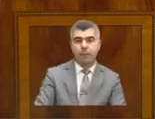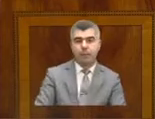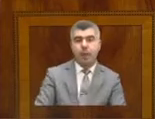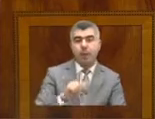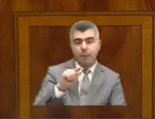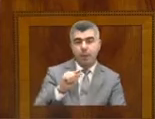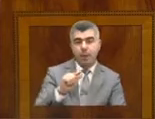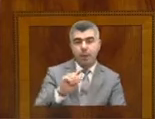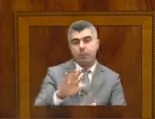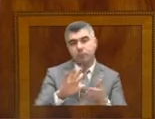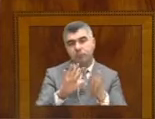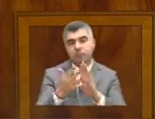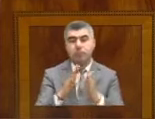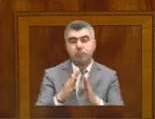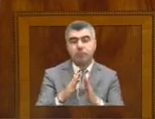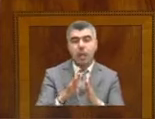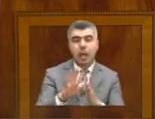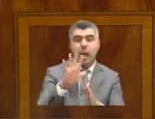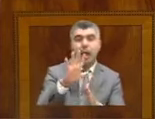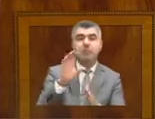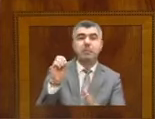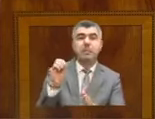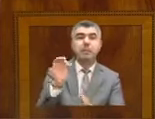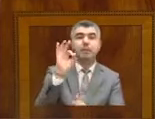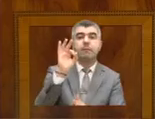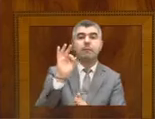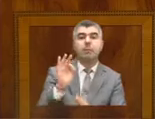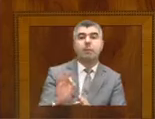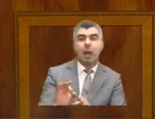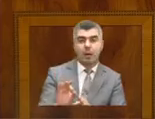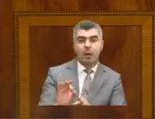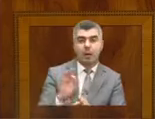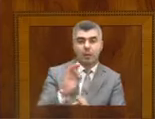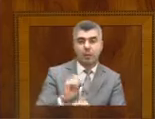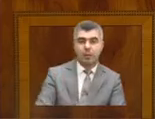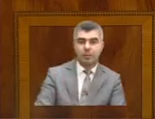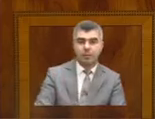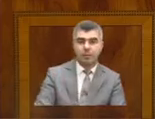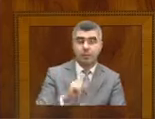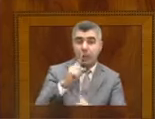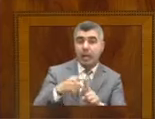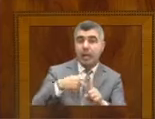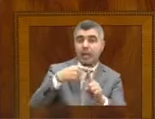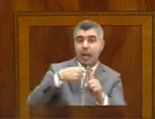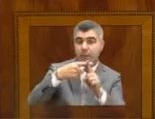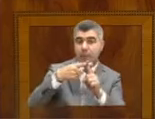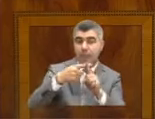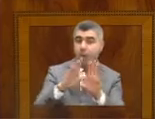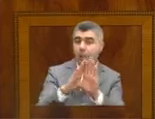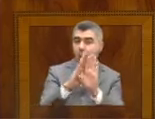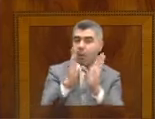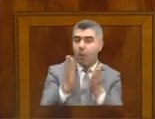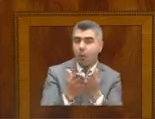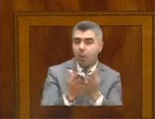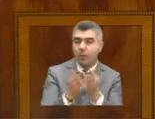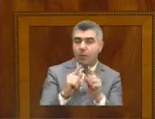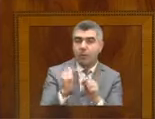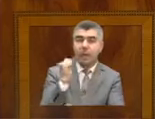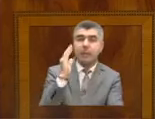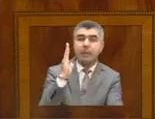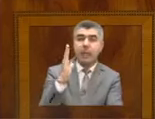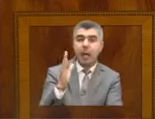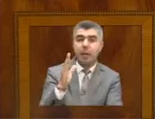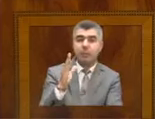عنه تخفيض قد يصل إلى 50% من هذه الأسعار. ينضاف إلى كل ذلك تخفيض سعر الضريبة